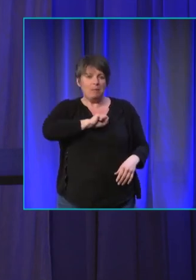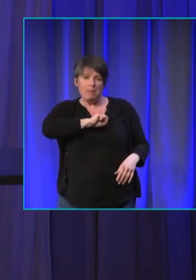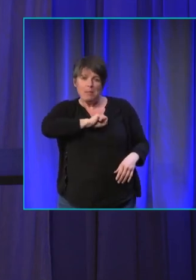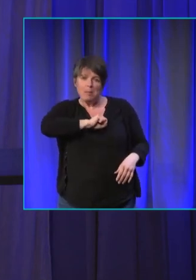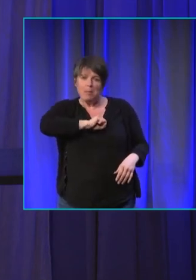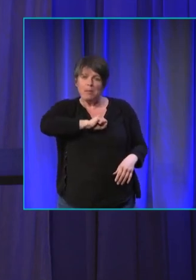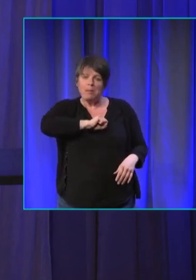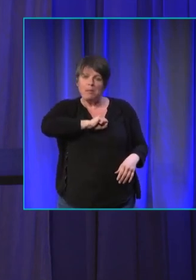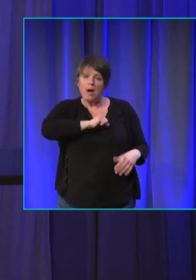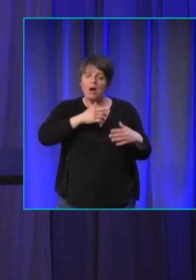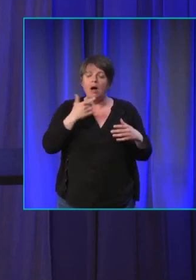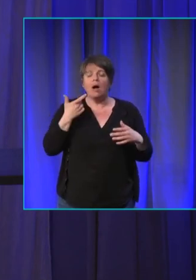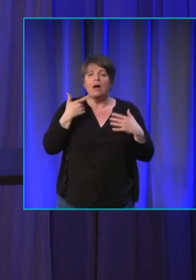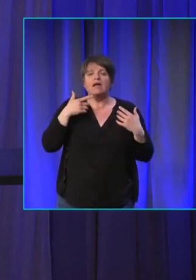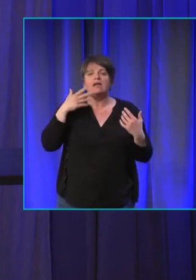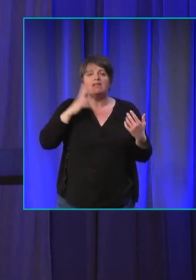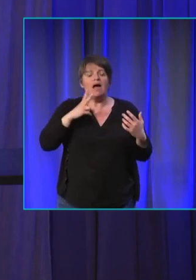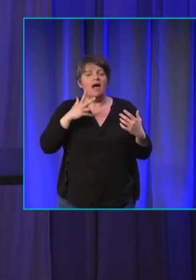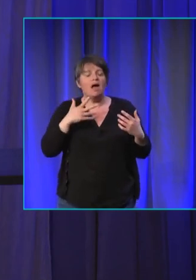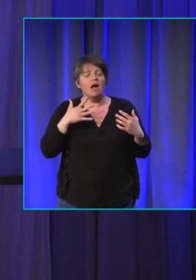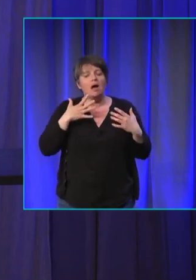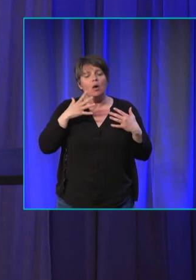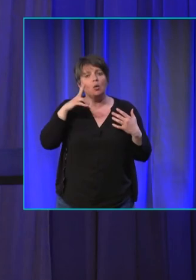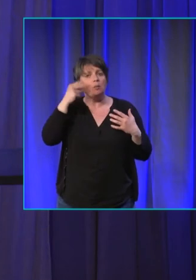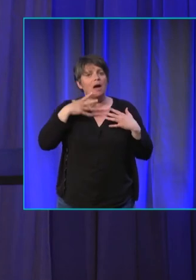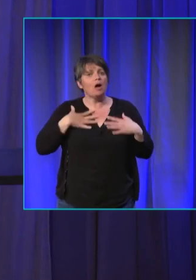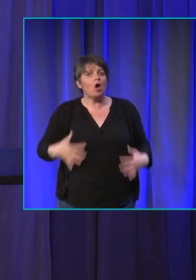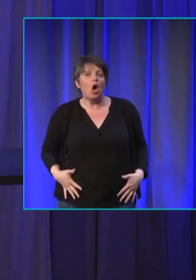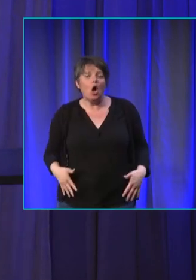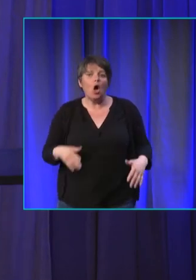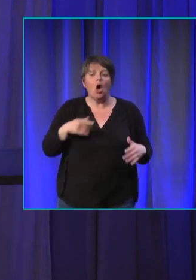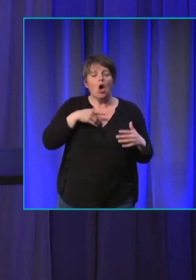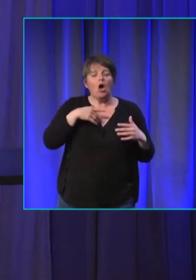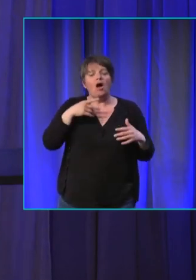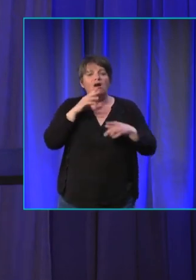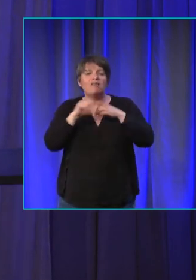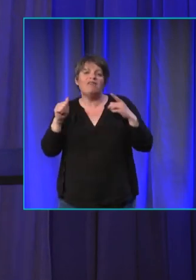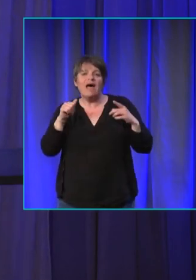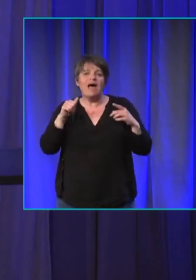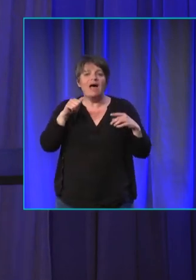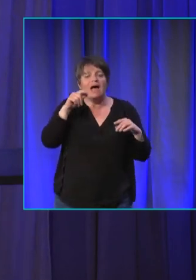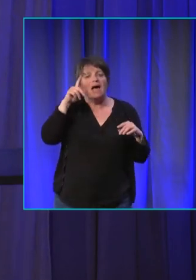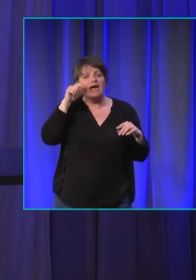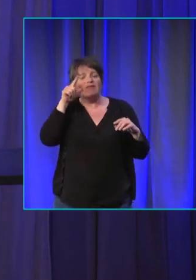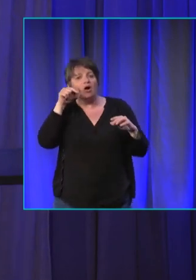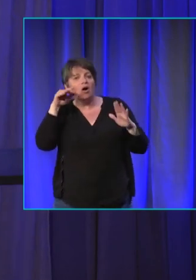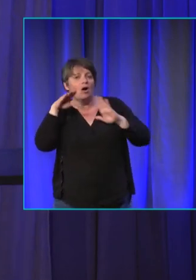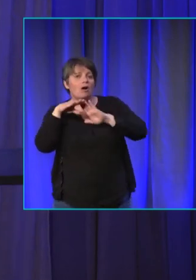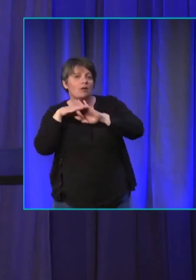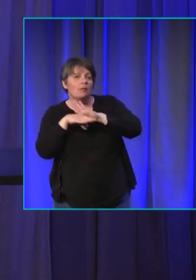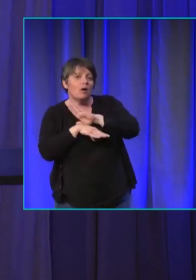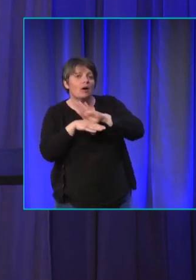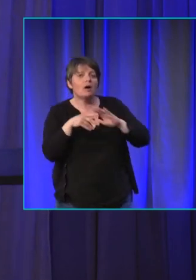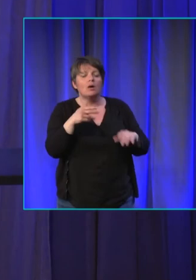fait. Le corps humain, il serait plutôt tendance partisan du moindre effort. Donc, il utiliserait le système le plus